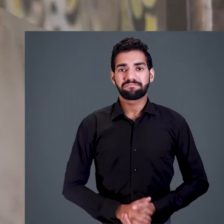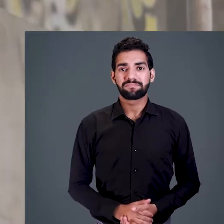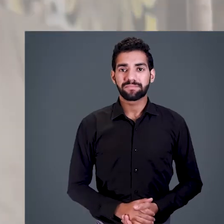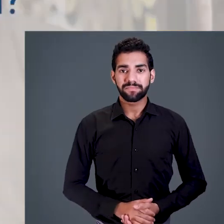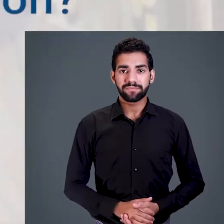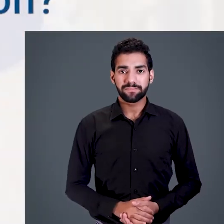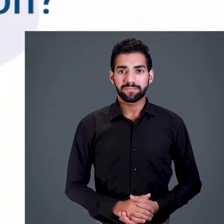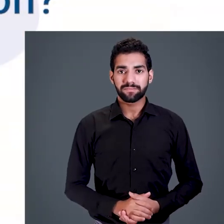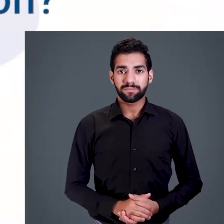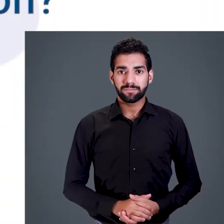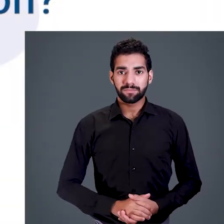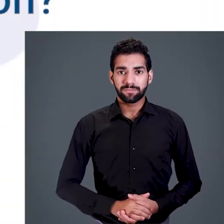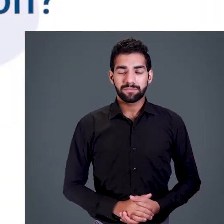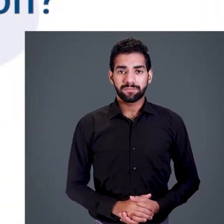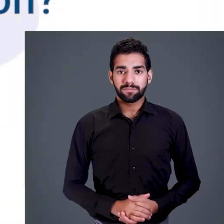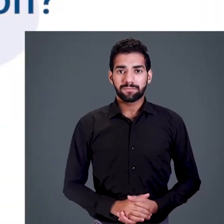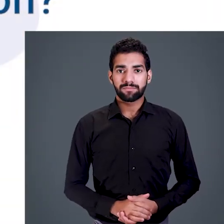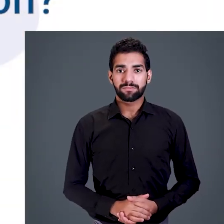سکتا.